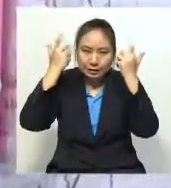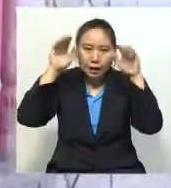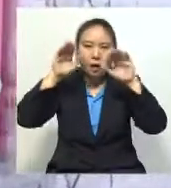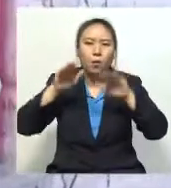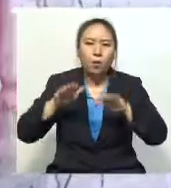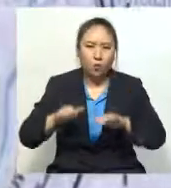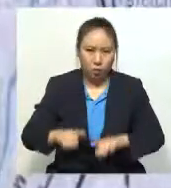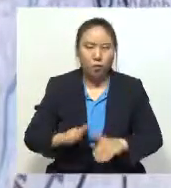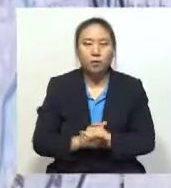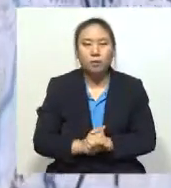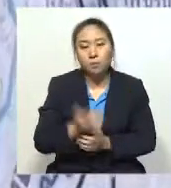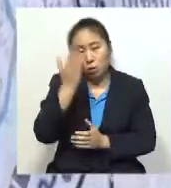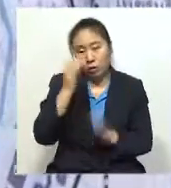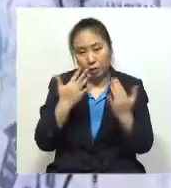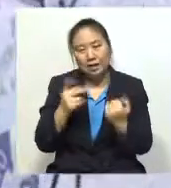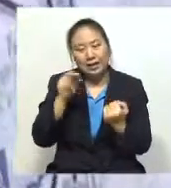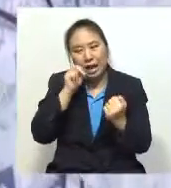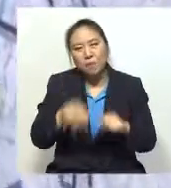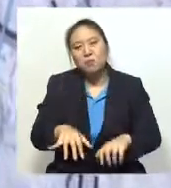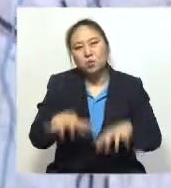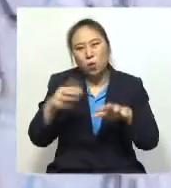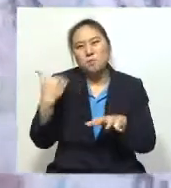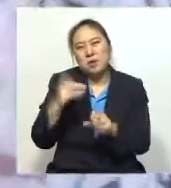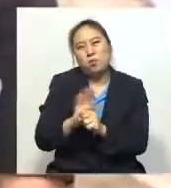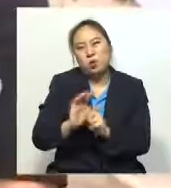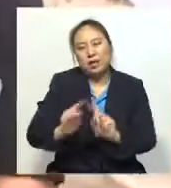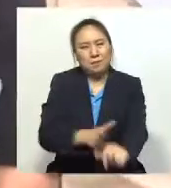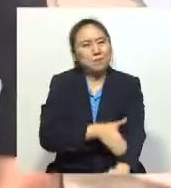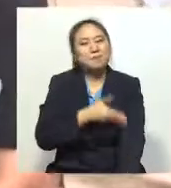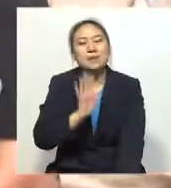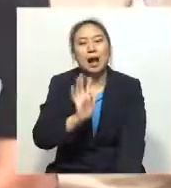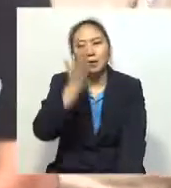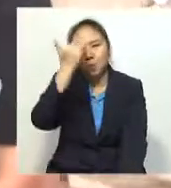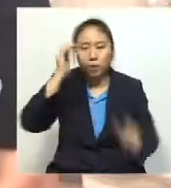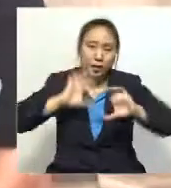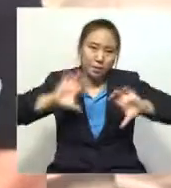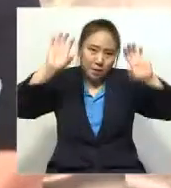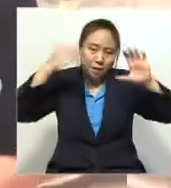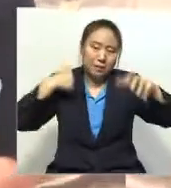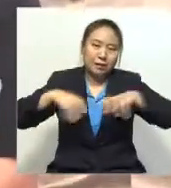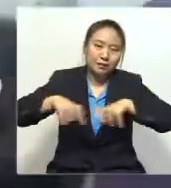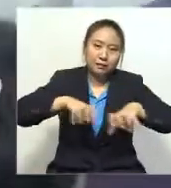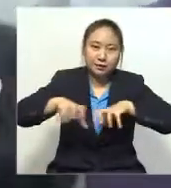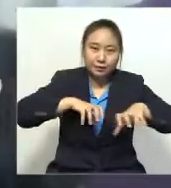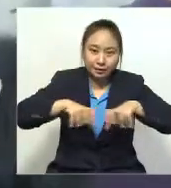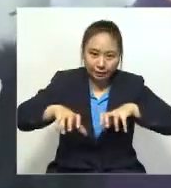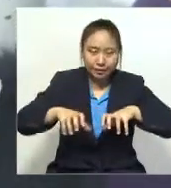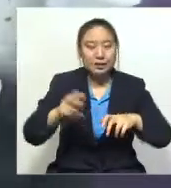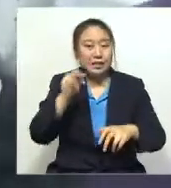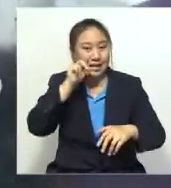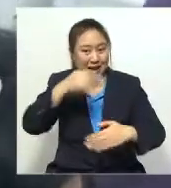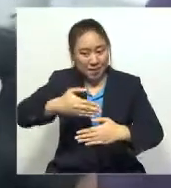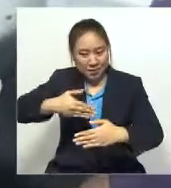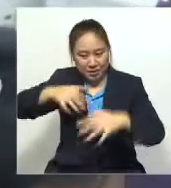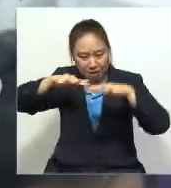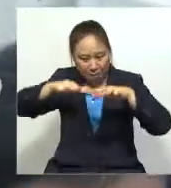ถานการณ์น้ำแม้จะต้องมีน้ำท่วมขังบ้างแต่ก็จะไม่ยาวนานเนื่องจากภาครัฐได้มีการบริหารจัดการมีการพร่องน้ำไปแล้วกว่